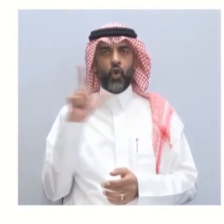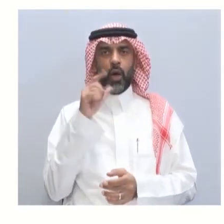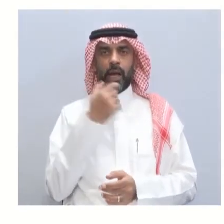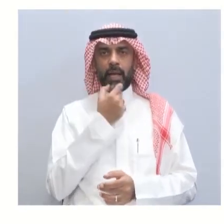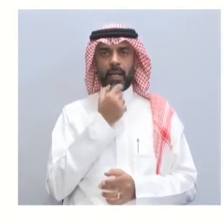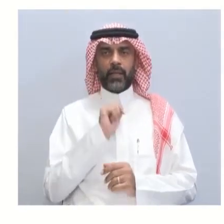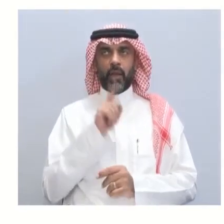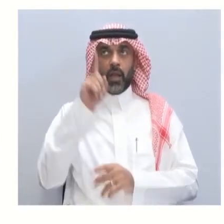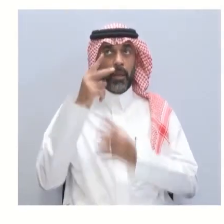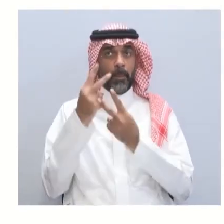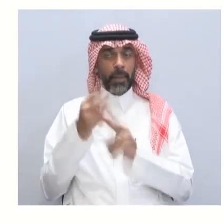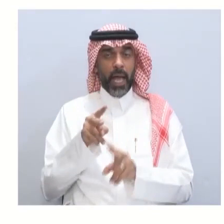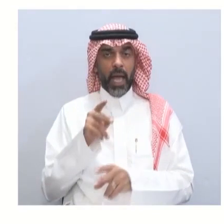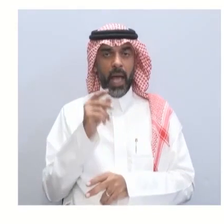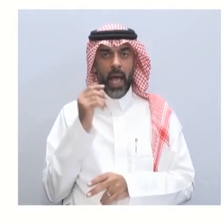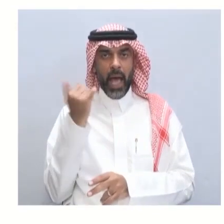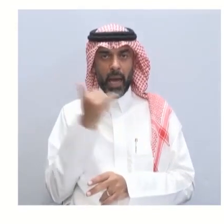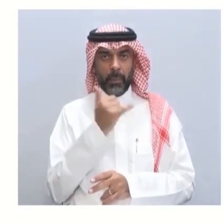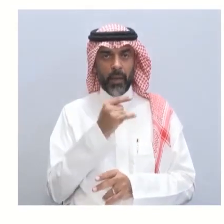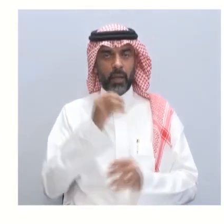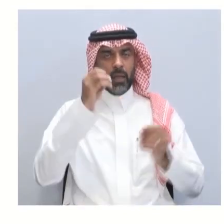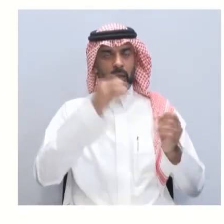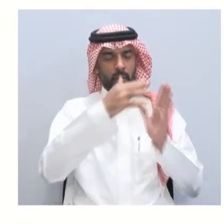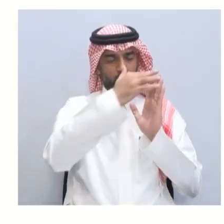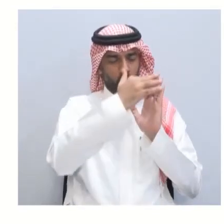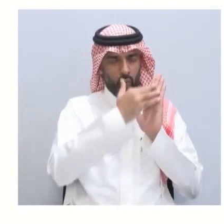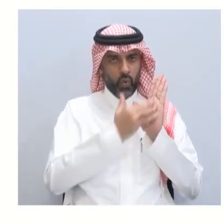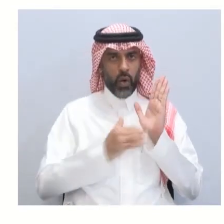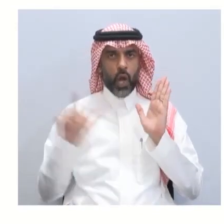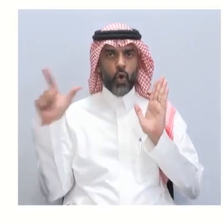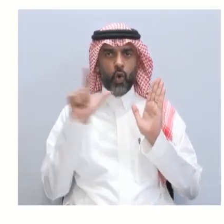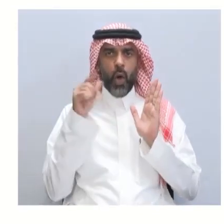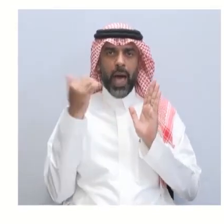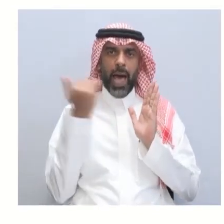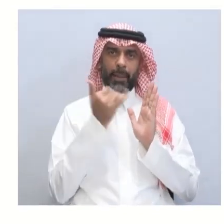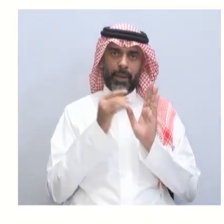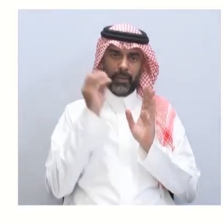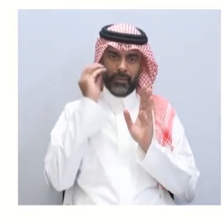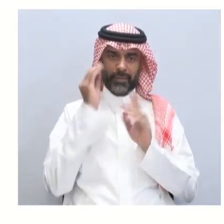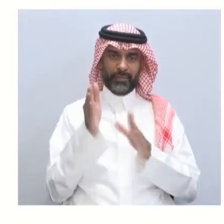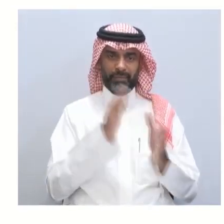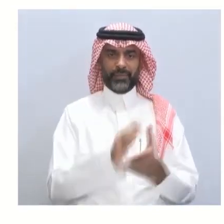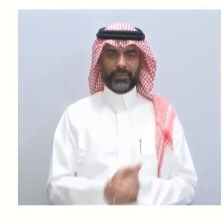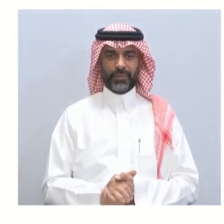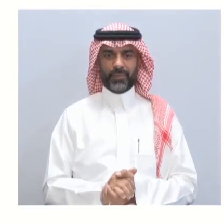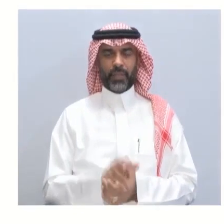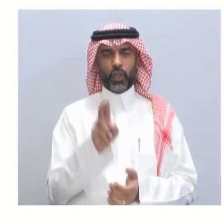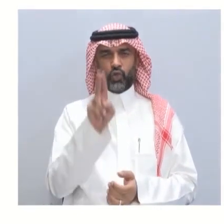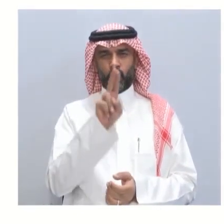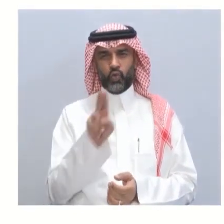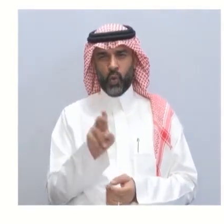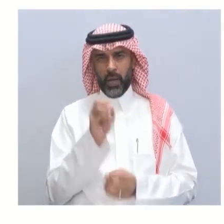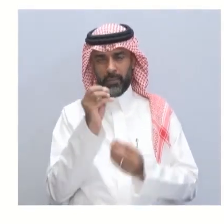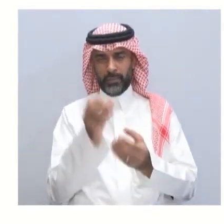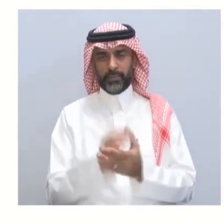باللغه العربيه اعرض عناصر هذه القائمه باللغه العربيه سؤال عزيزي